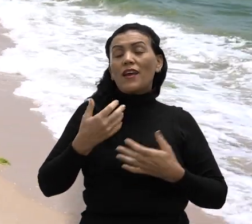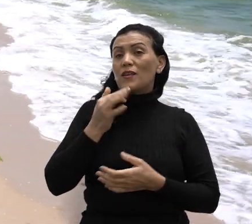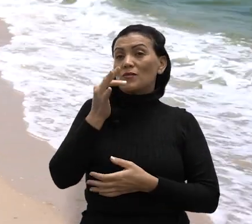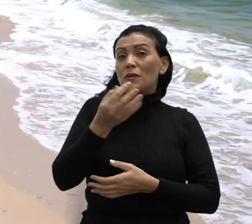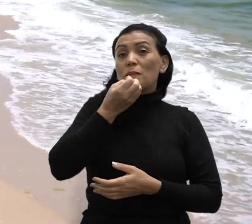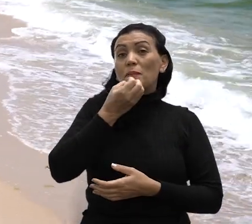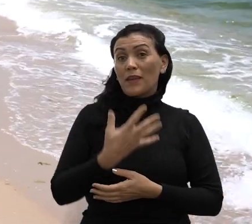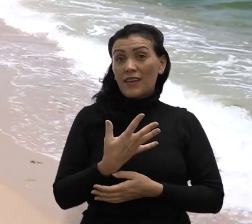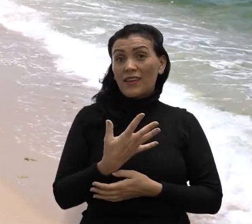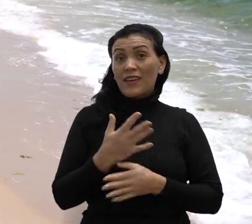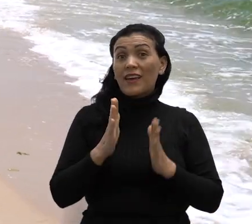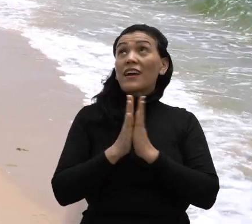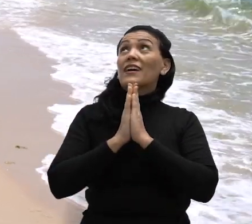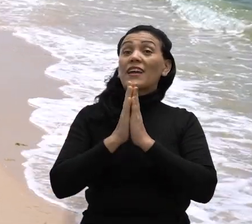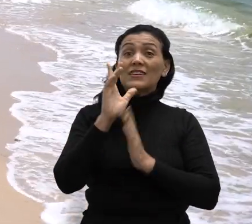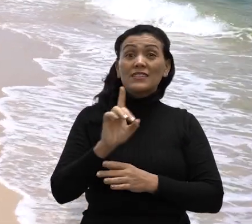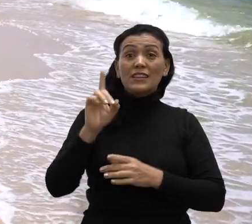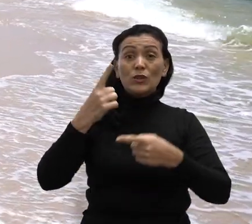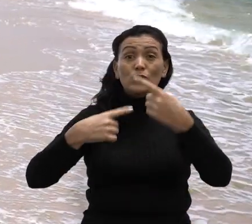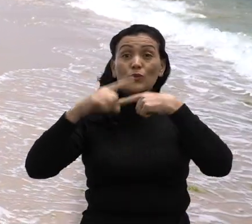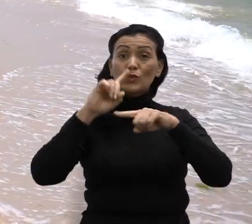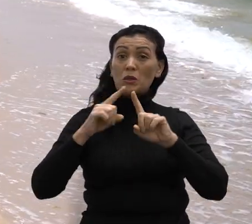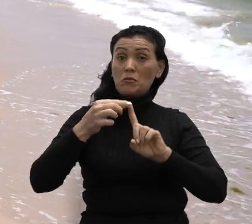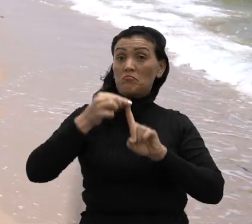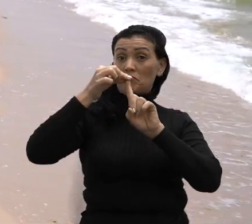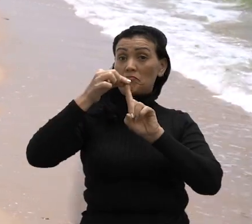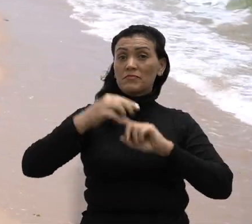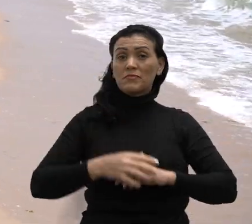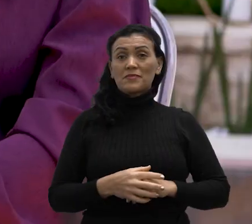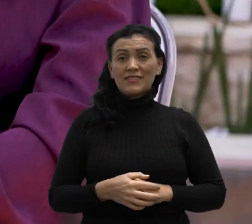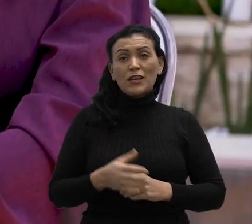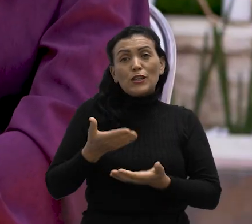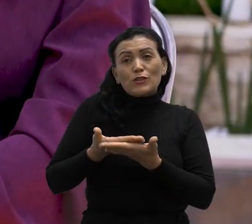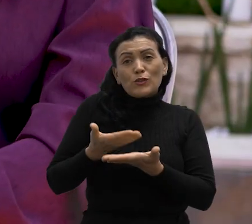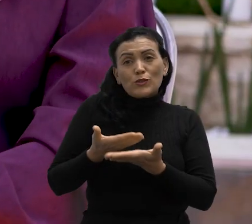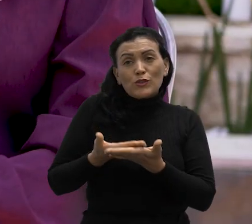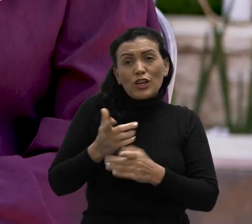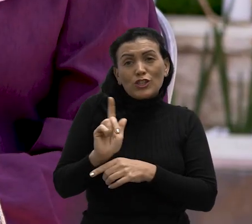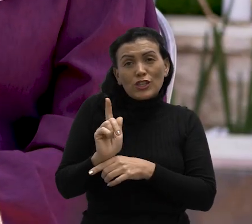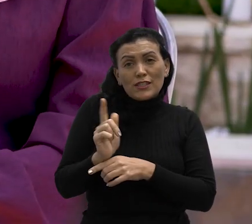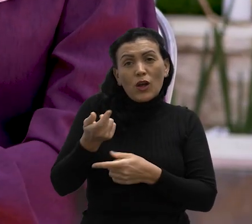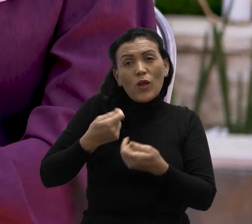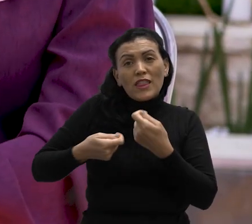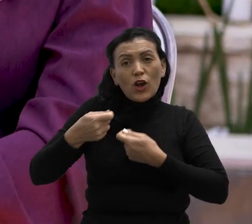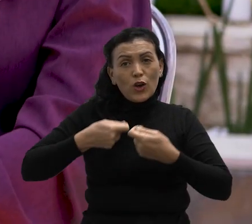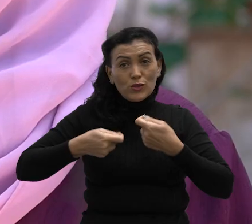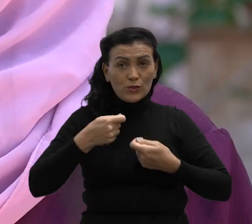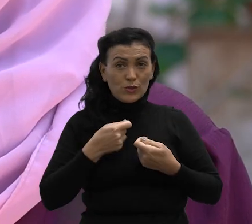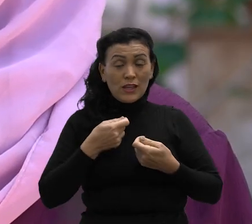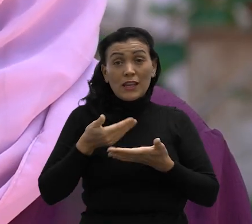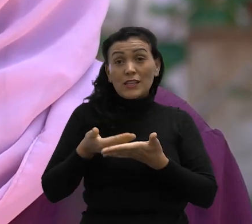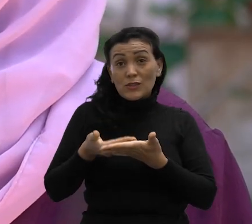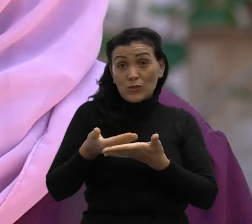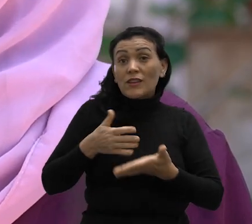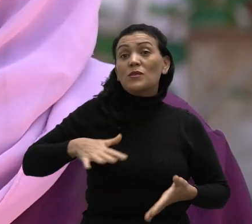الحمد لله. أنا تخصصي إدارة أعمال. أنا فتت